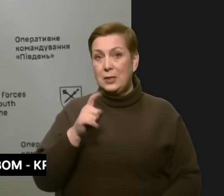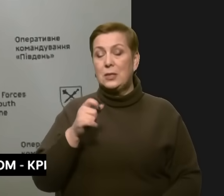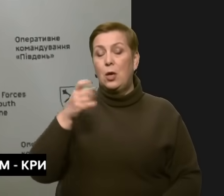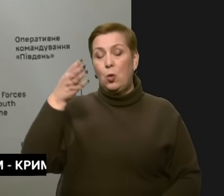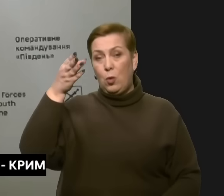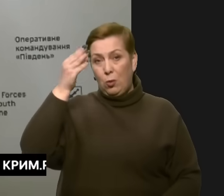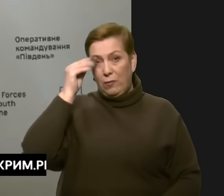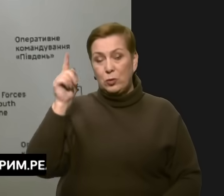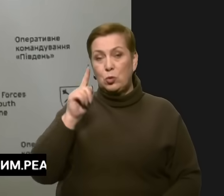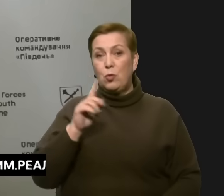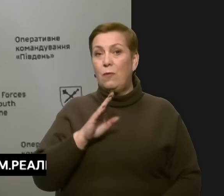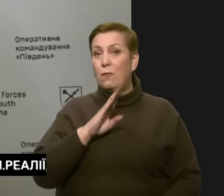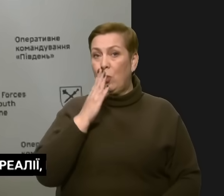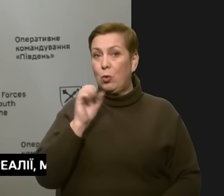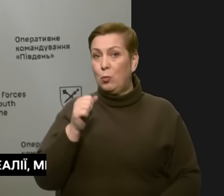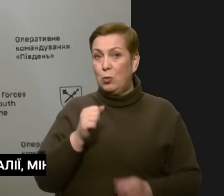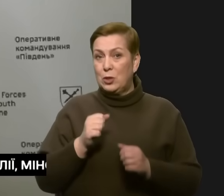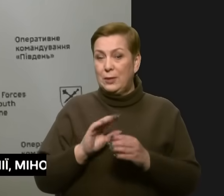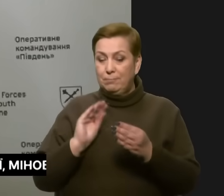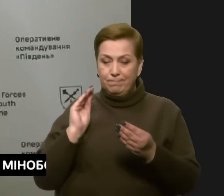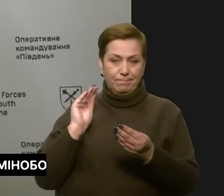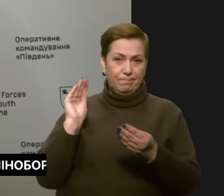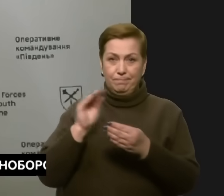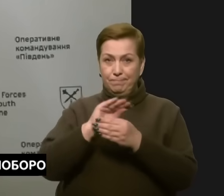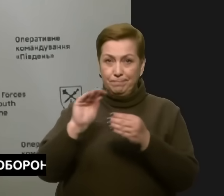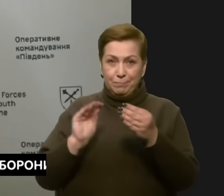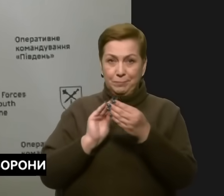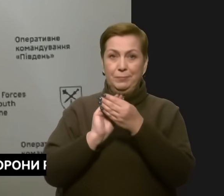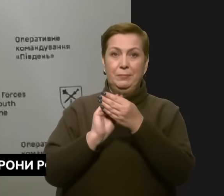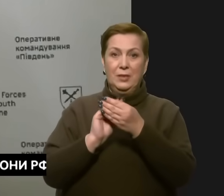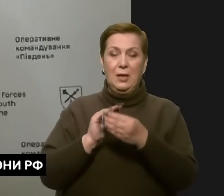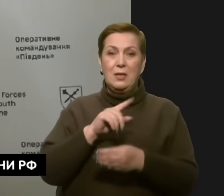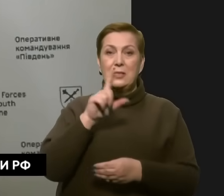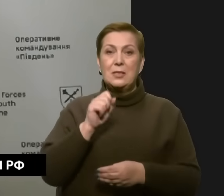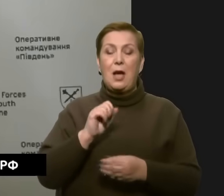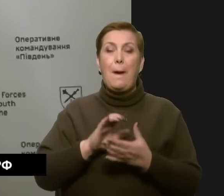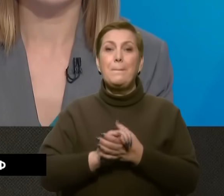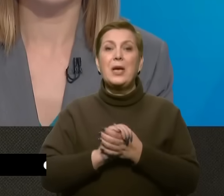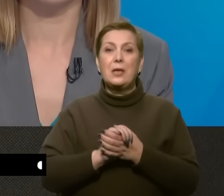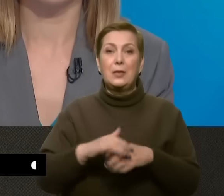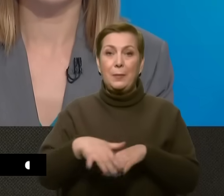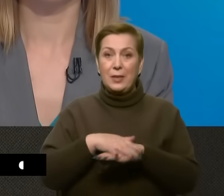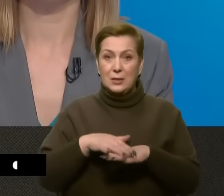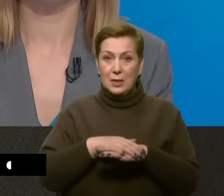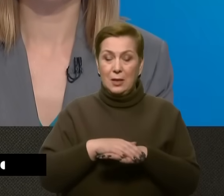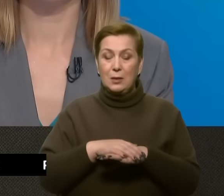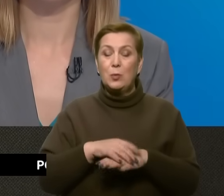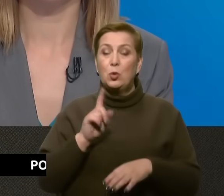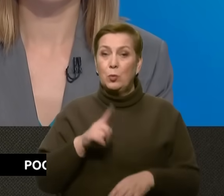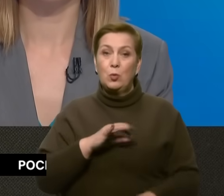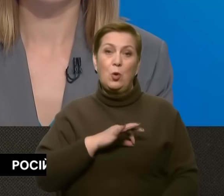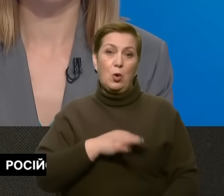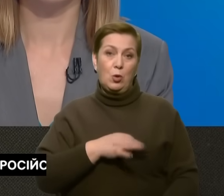може переховуватись за мирним населенням. Тому будемо сподіватися, що дорозвідувані дані нам дозволять